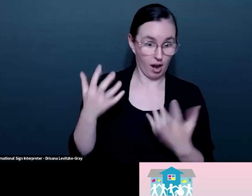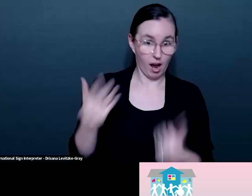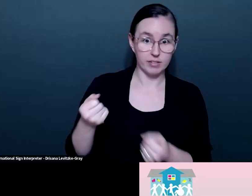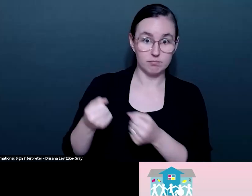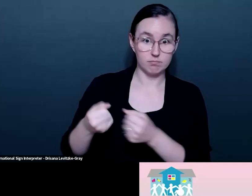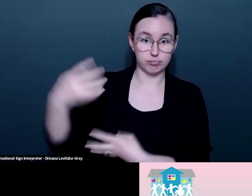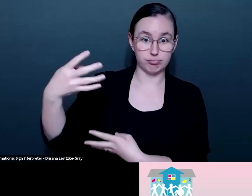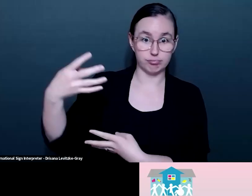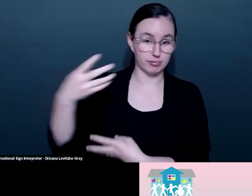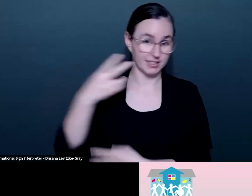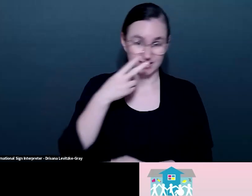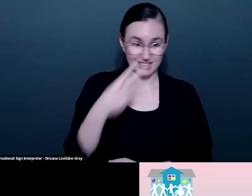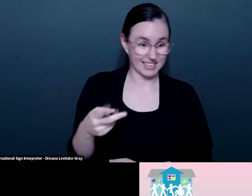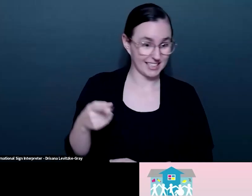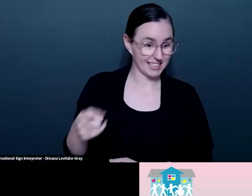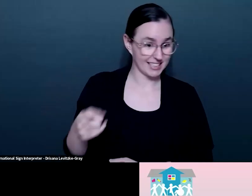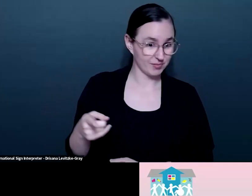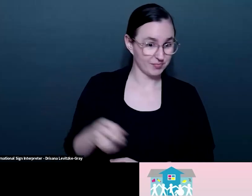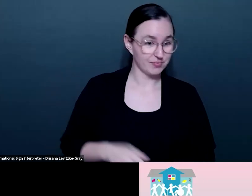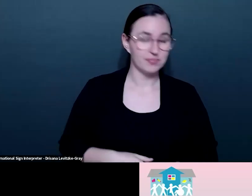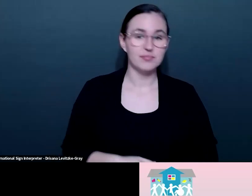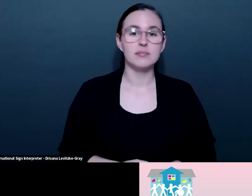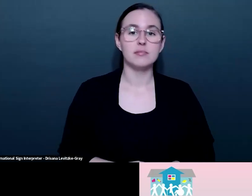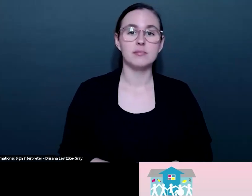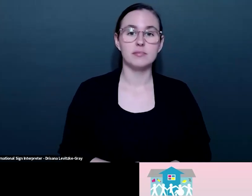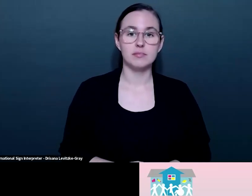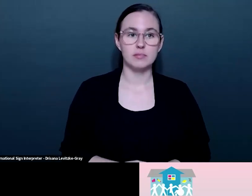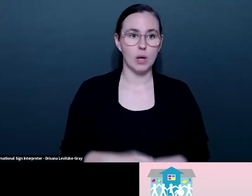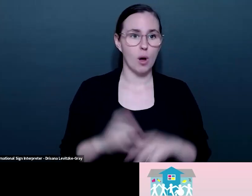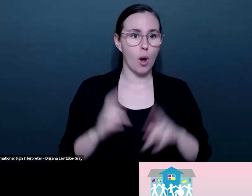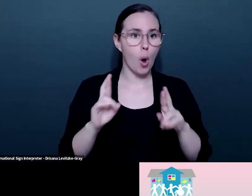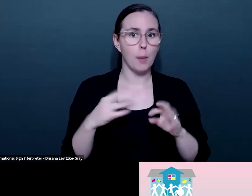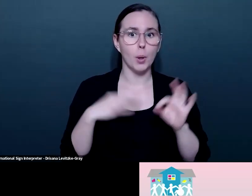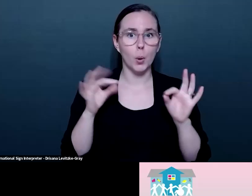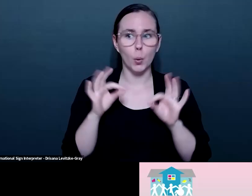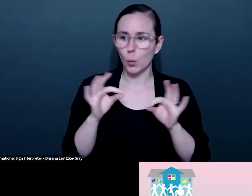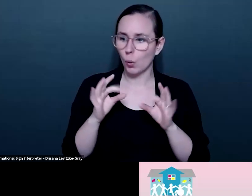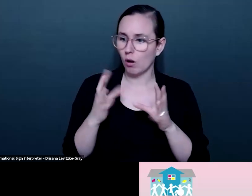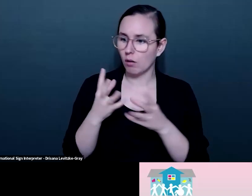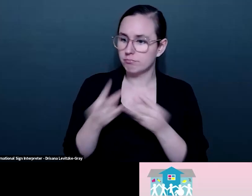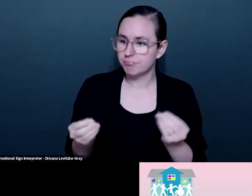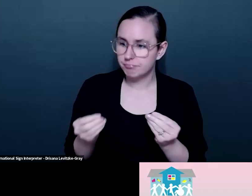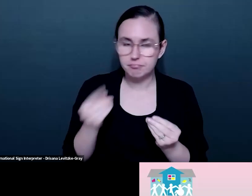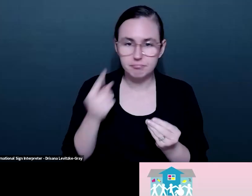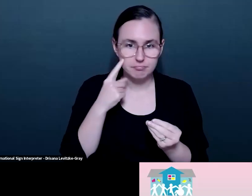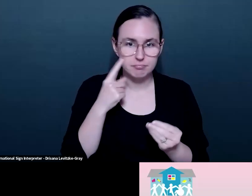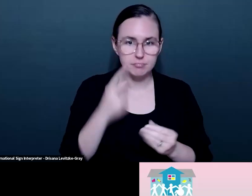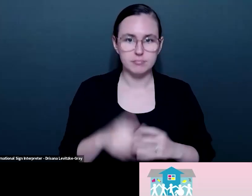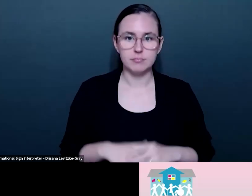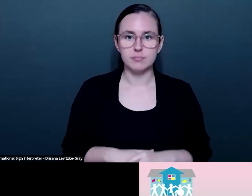J'espère ne pas pouvoir rater aucune de ces questions. Euh,